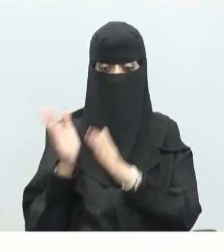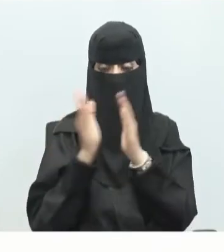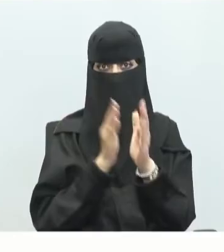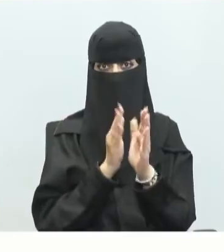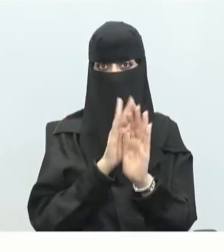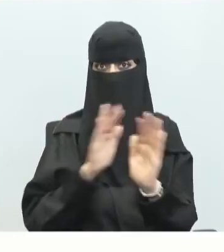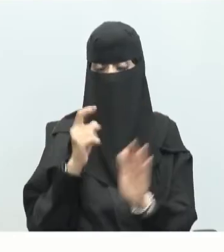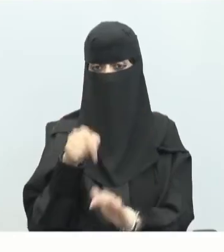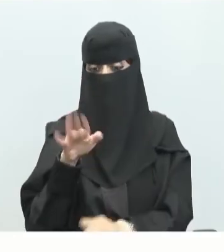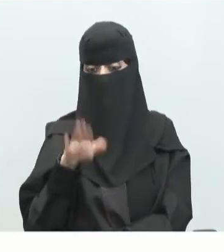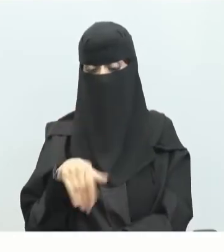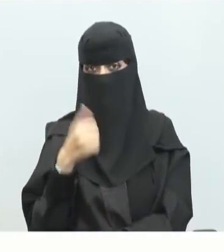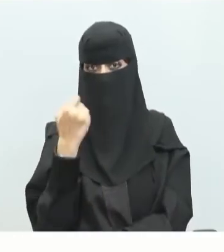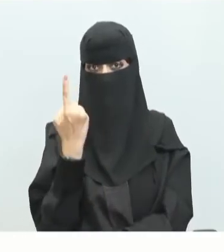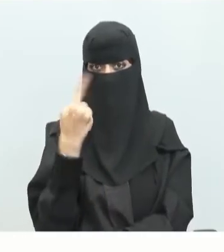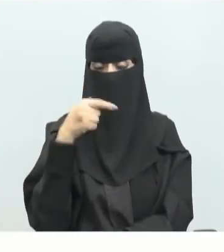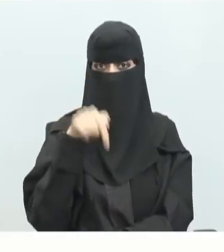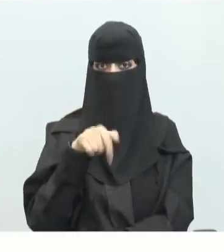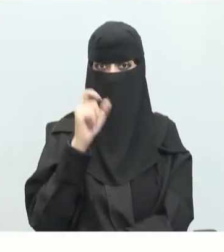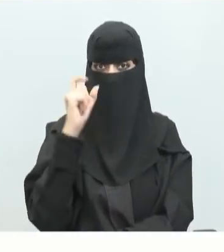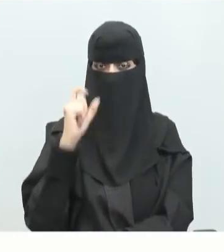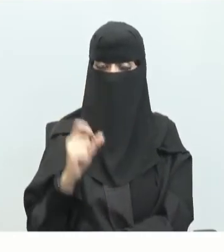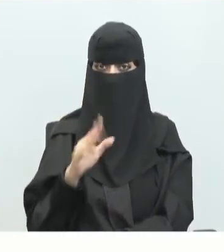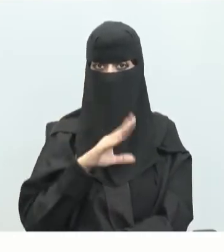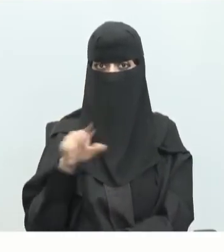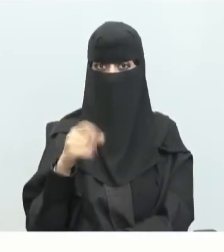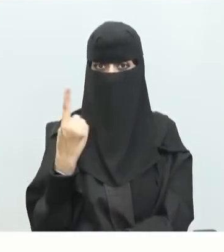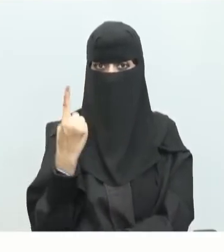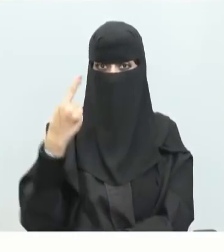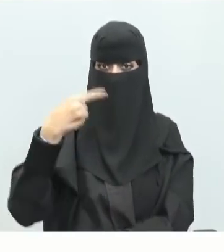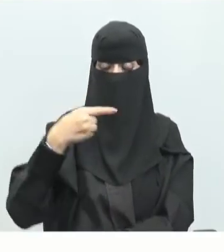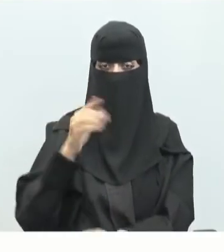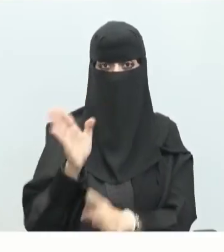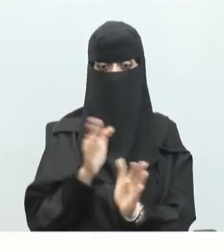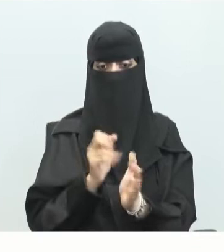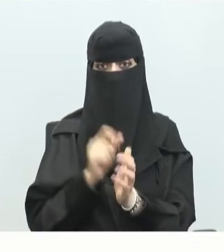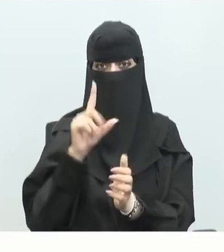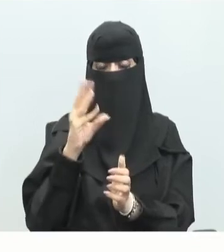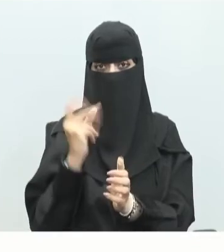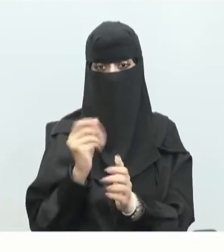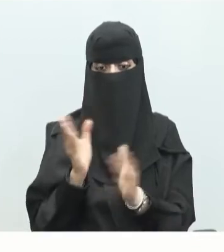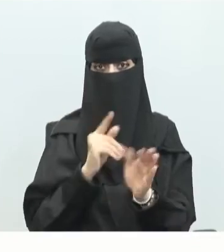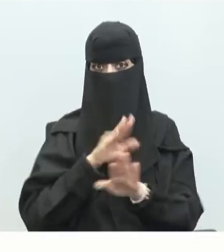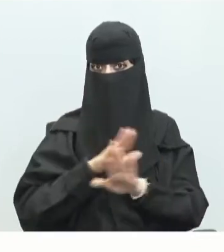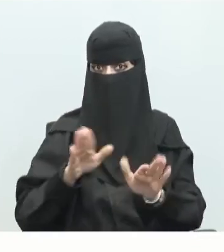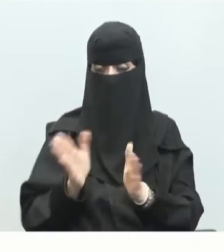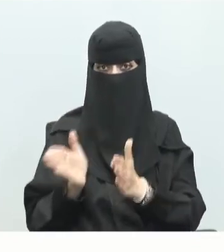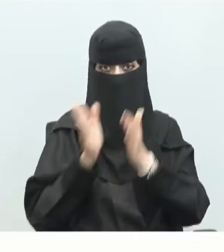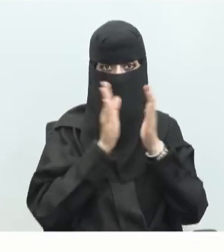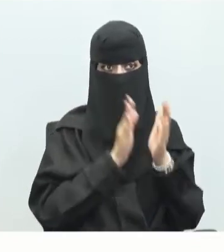اذن لديه هنا 10 رسمنا او مثلنا بقطع العدد عشر كرات انتهينا